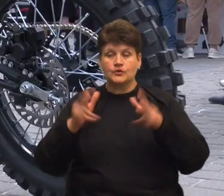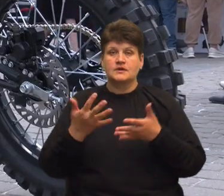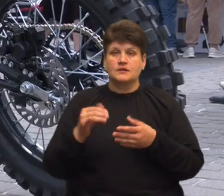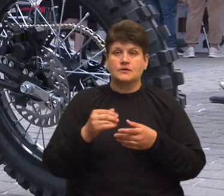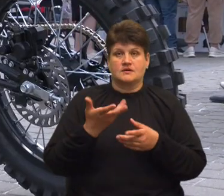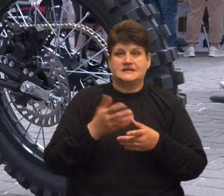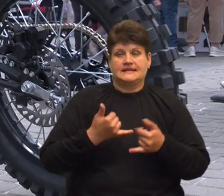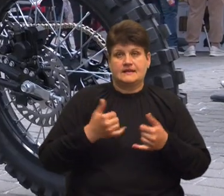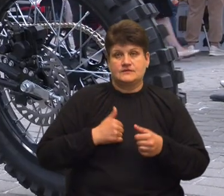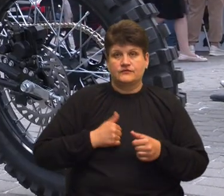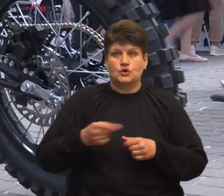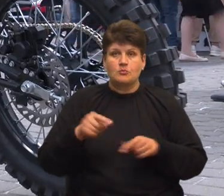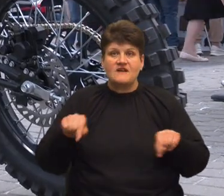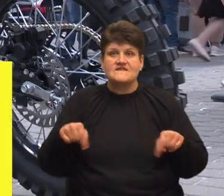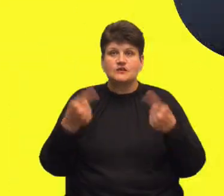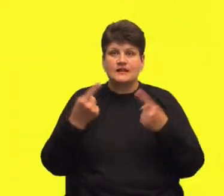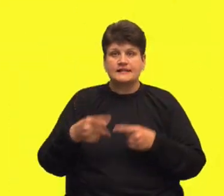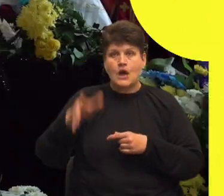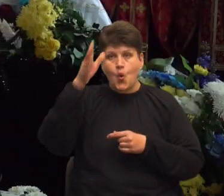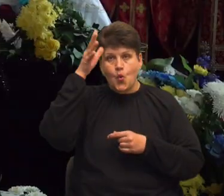Агро у Тернополі відновили наукові пікніки